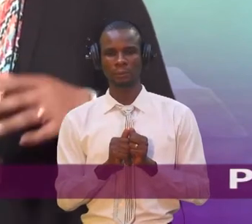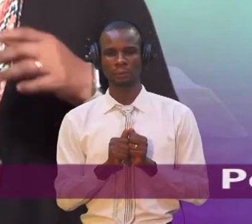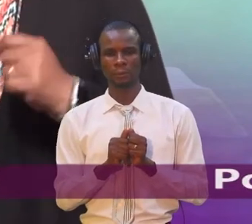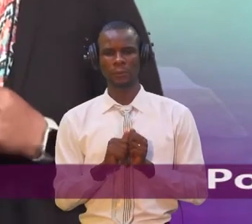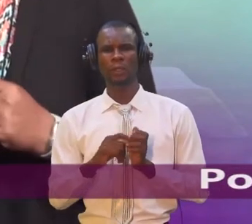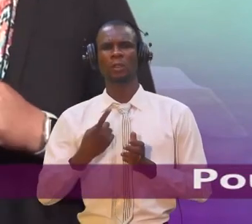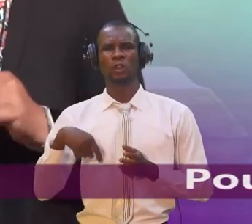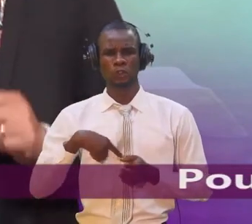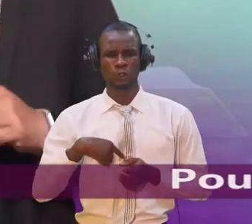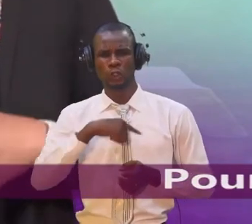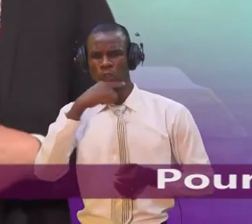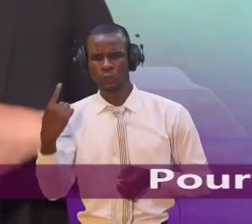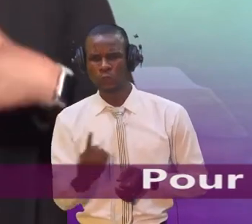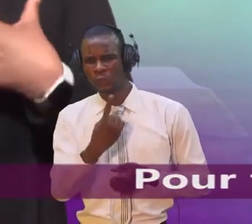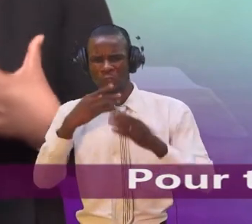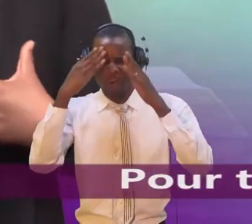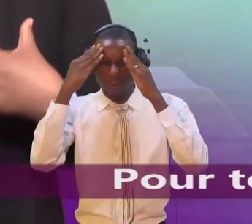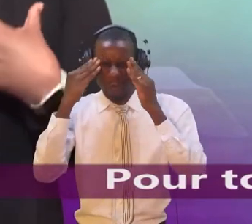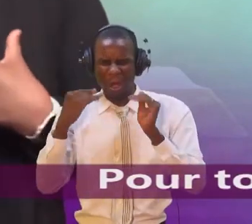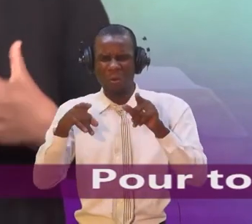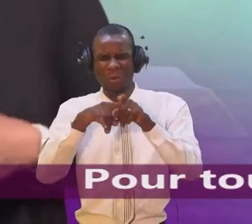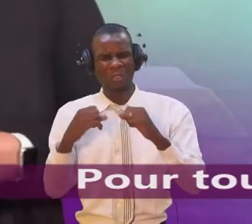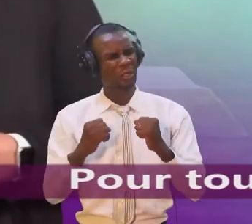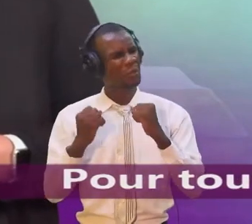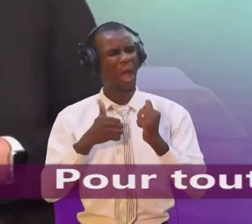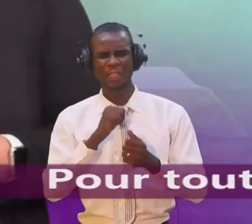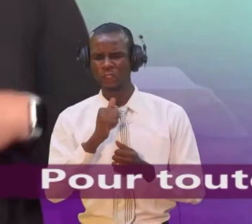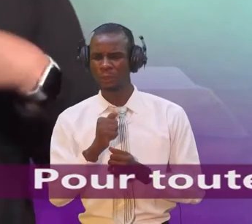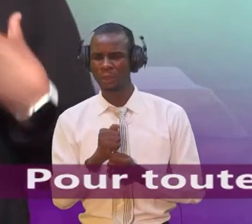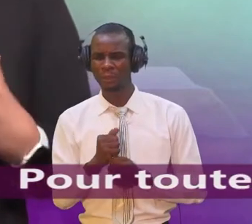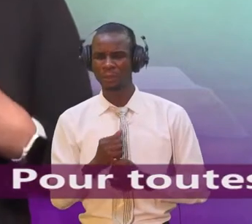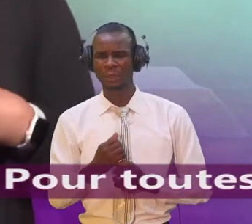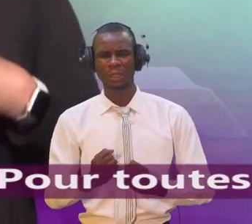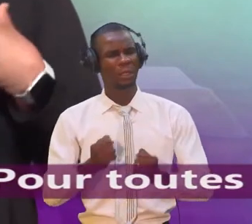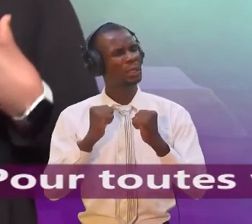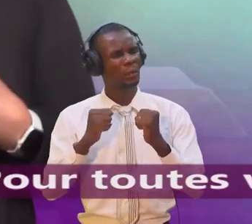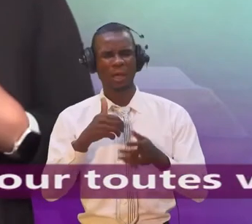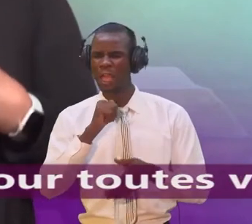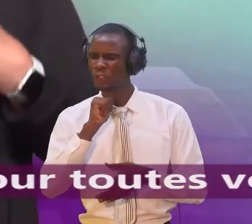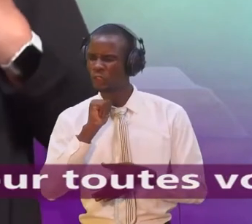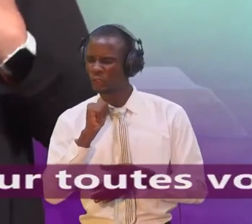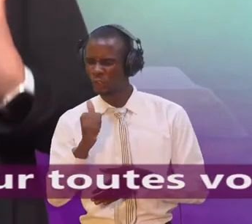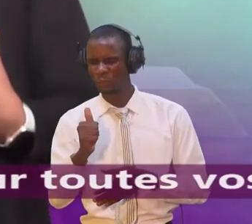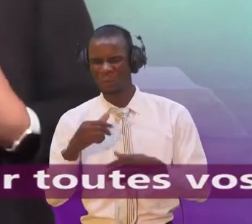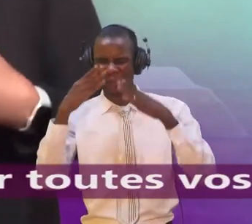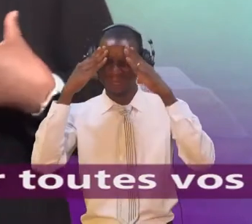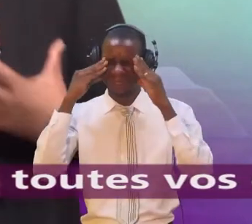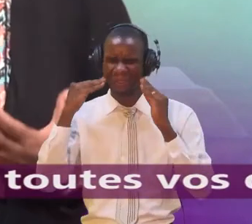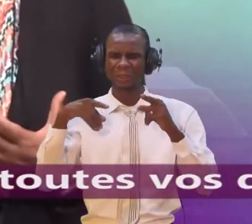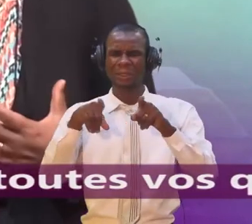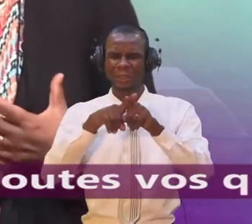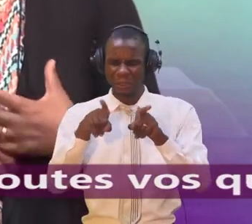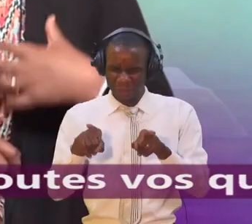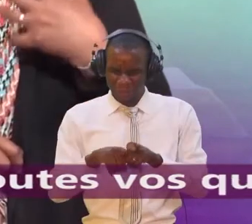Unajua watu leo tutasoma somo hiyo ya kukata tamaa. Mara nyingi tunapata huzuni na kuvunjika